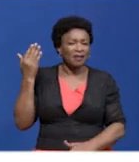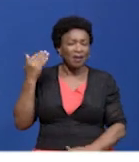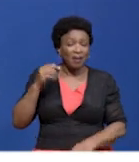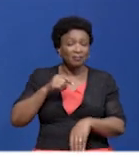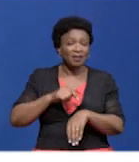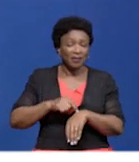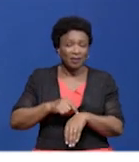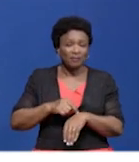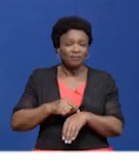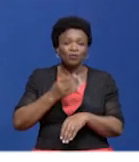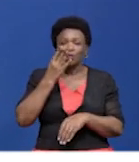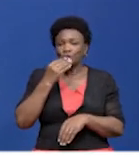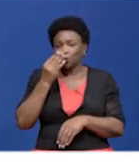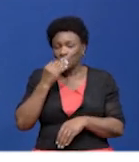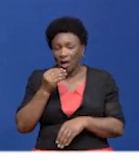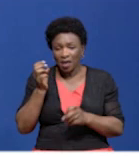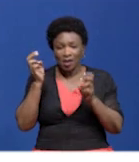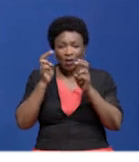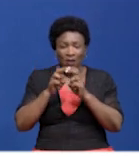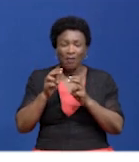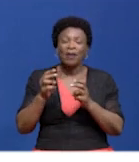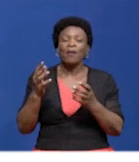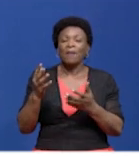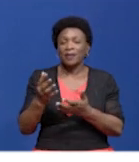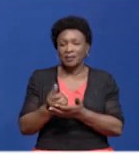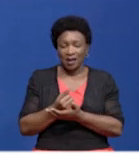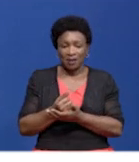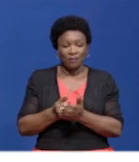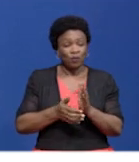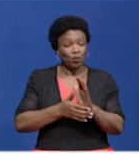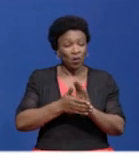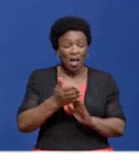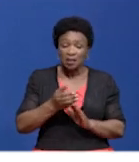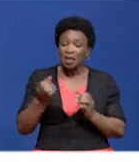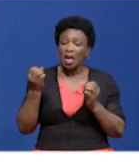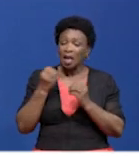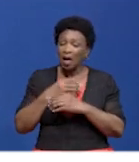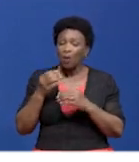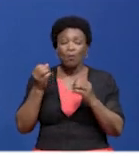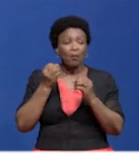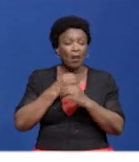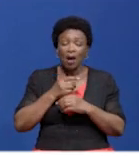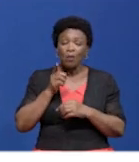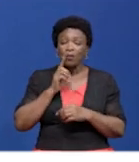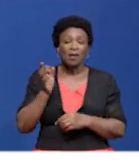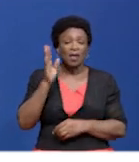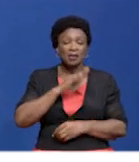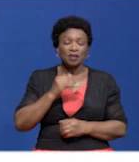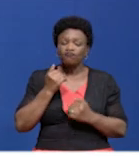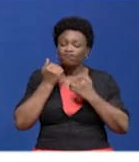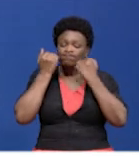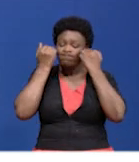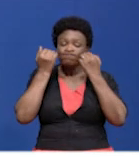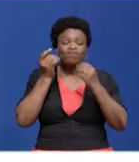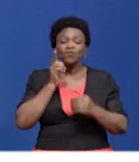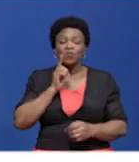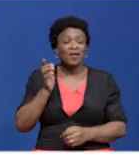umeme kwa saban kui maisha tauti na maisha kumu kila siku maisha ya ku naa ningi kila siku